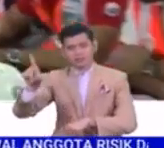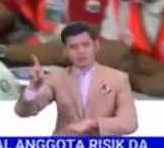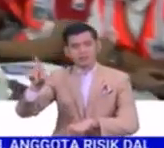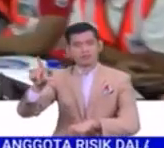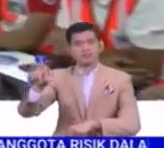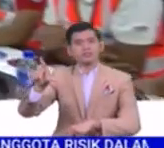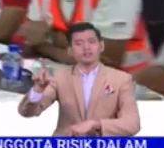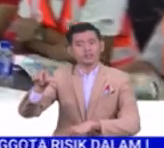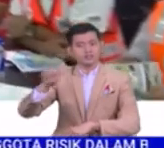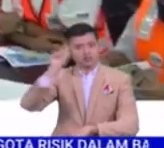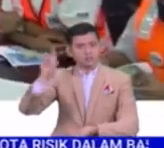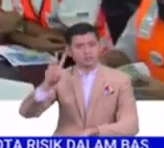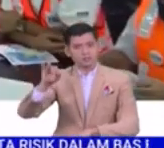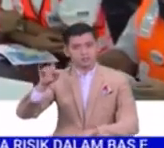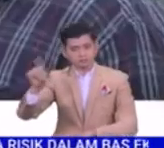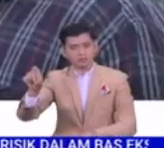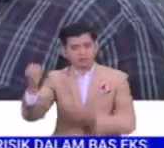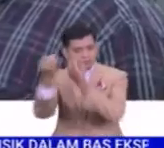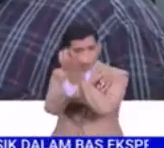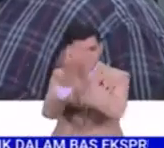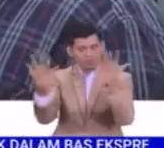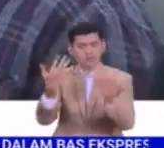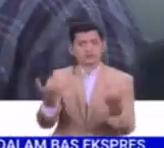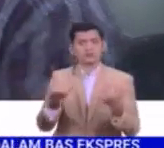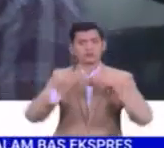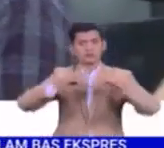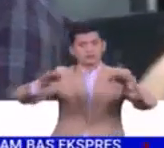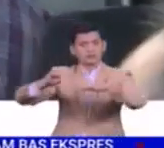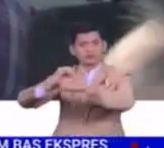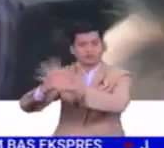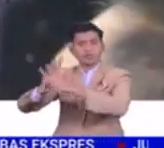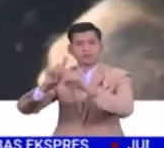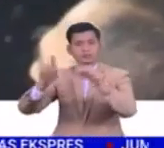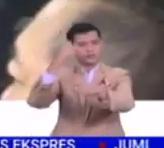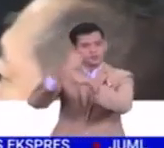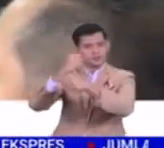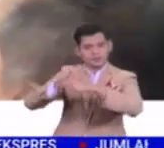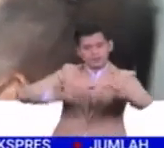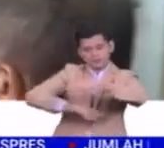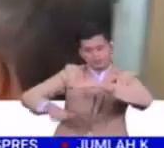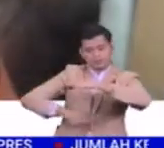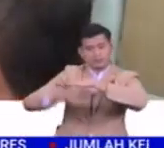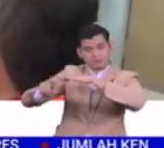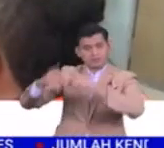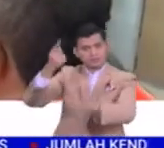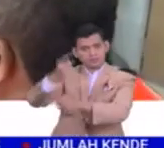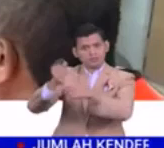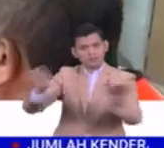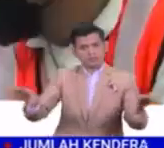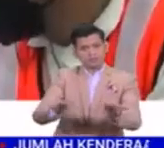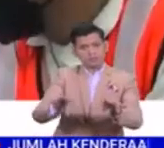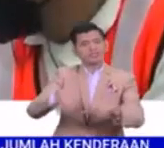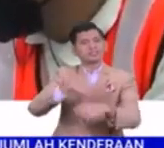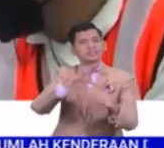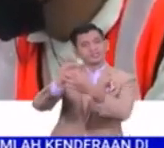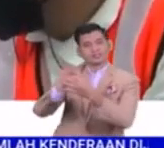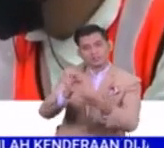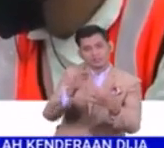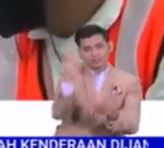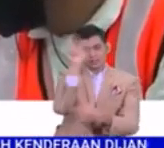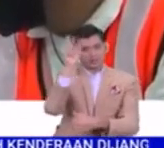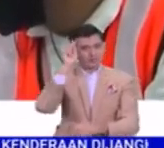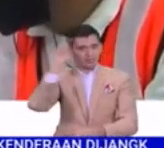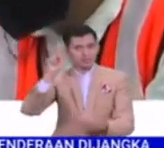berkata, walaupun berhadapan pandemik COVID-19, namun kerja-kerja asas tetap dilaksana dengan kerjasama kerajaan